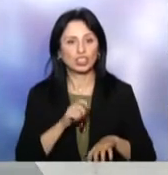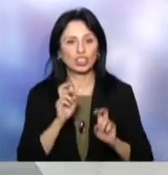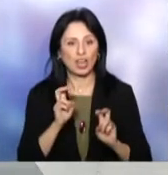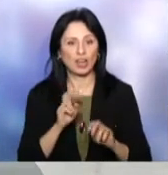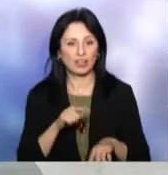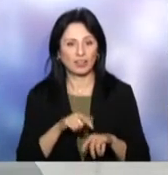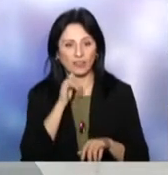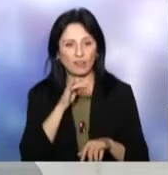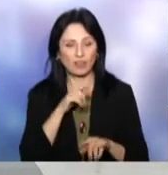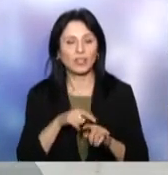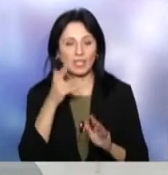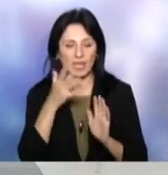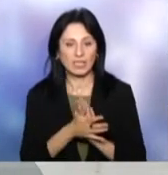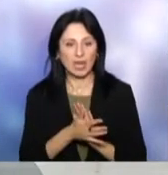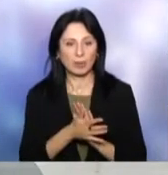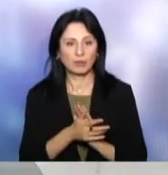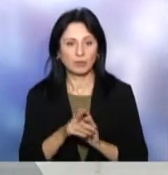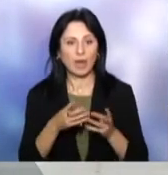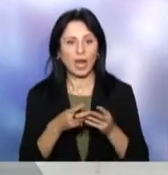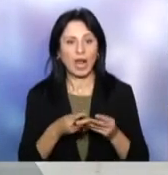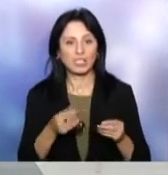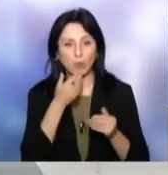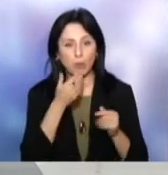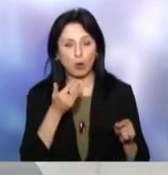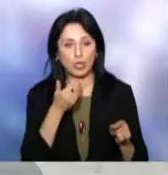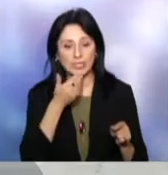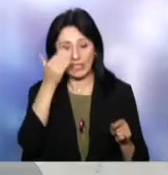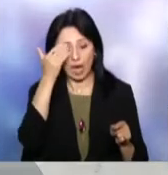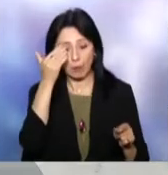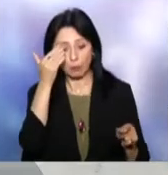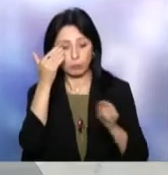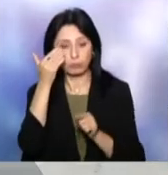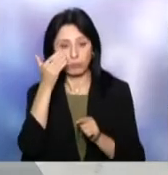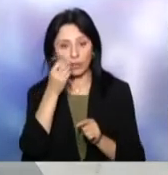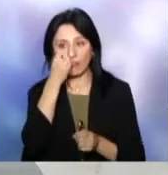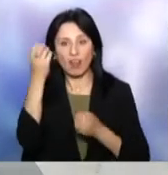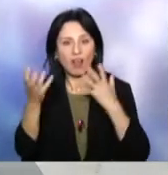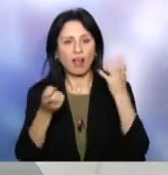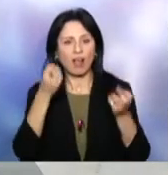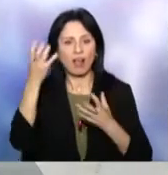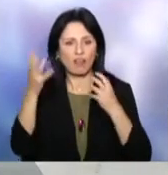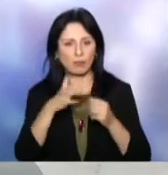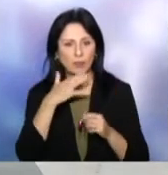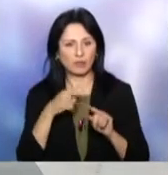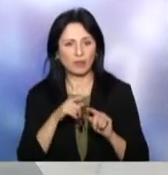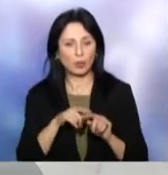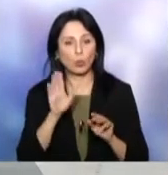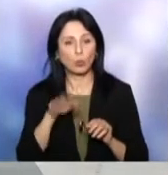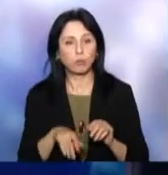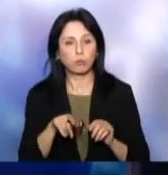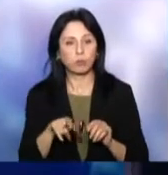ეს გასაგებიც არის, იმიტომ რომ გაზაფხულის ბოლოს ზაფხულში ბევრი რამ ყვავის. ანუ ეს